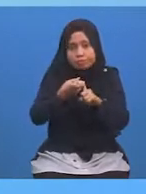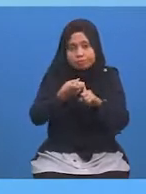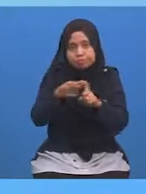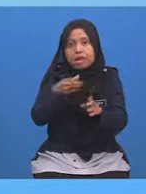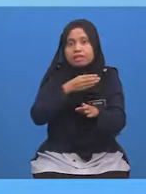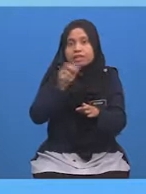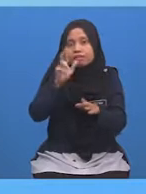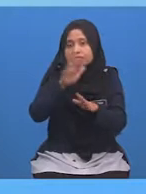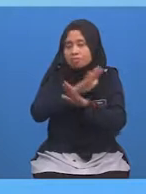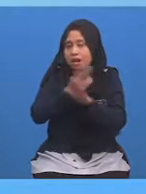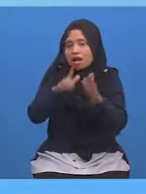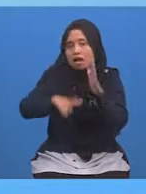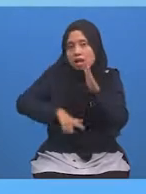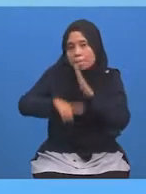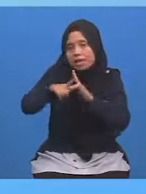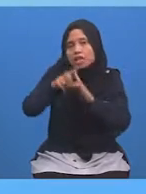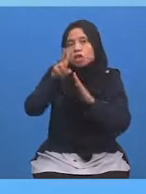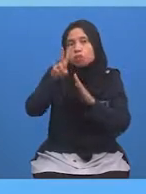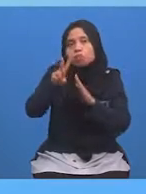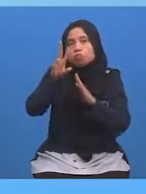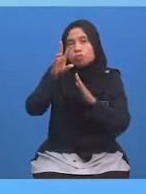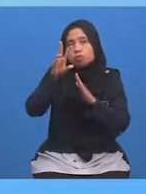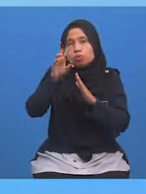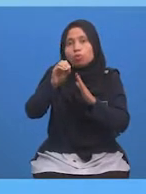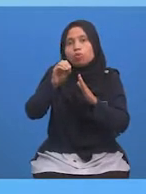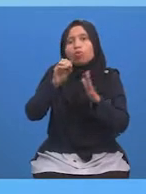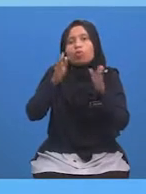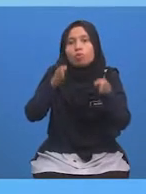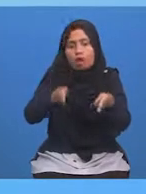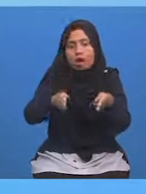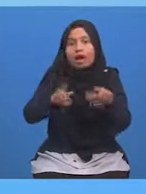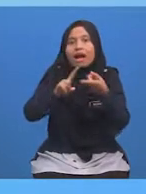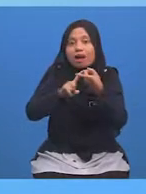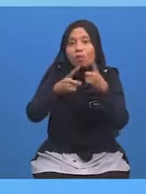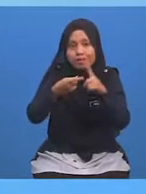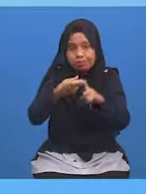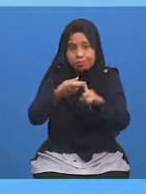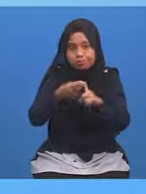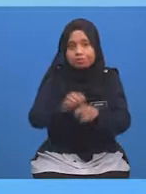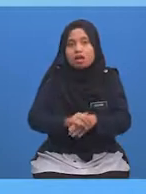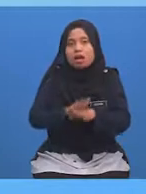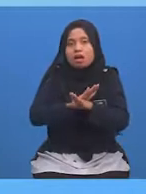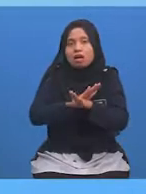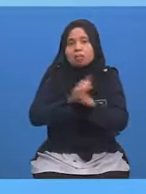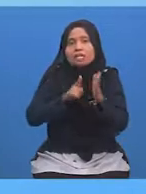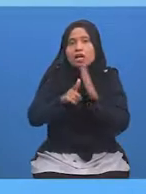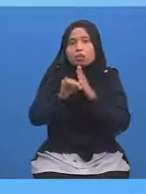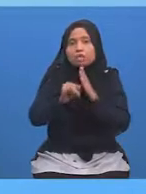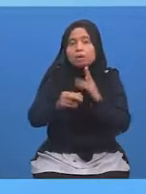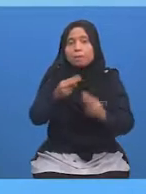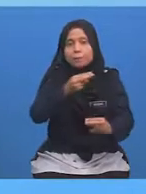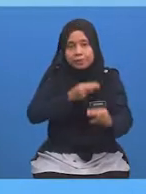dan tidak melebihi 20 orang rakan kongsi. Melalui